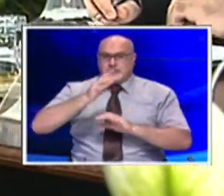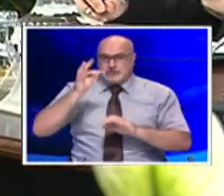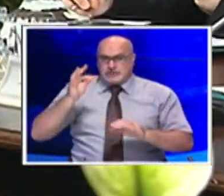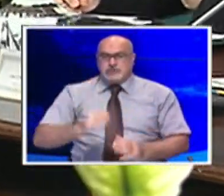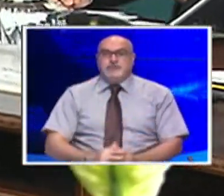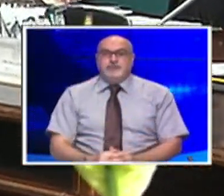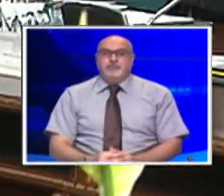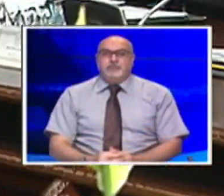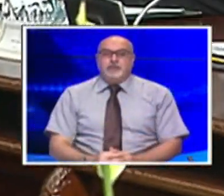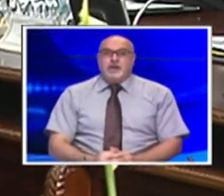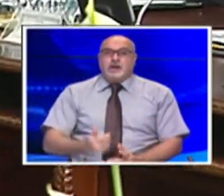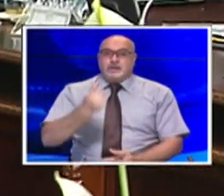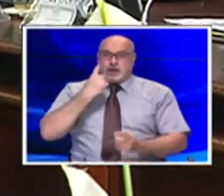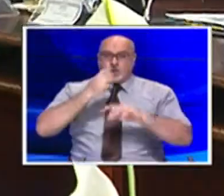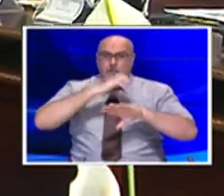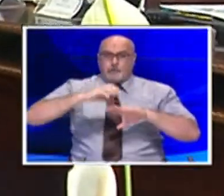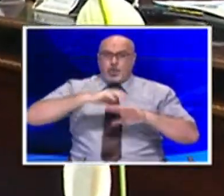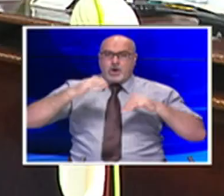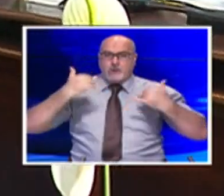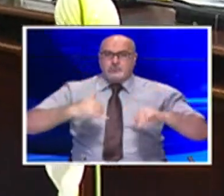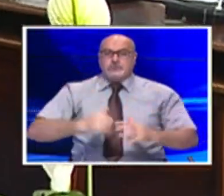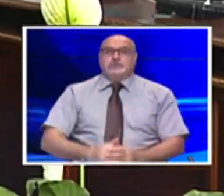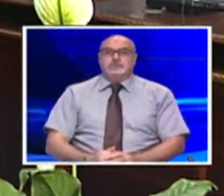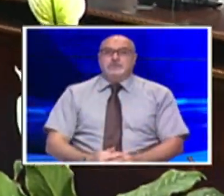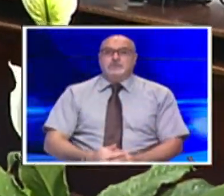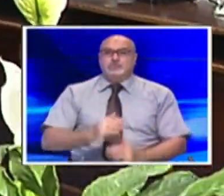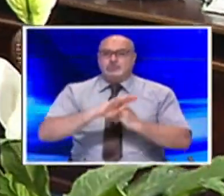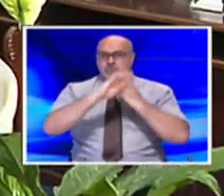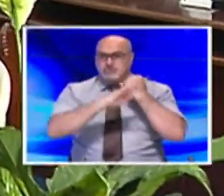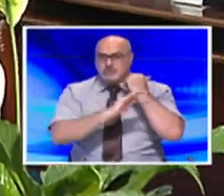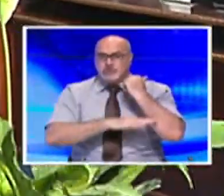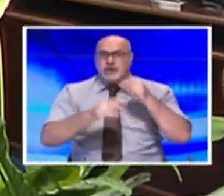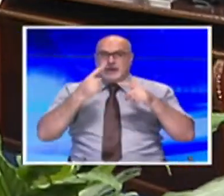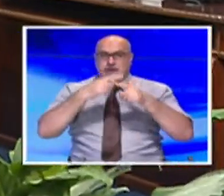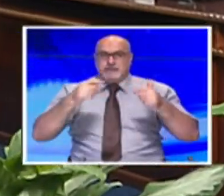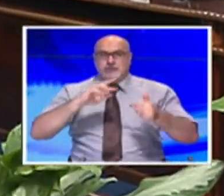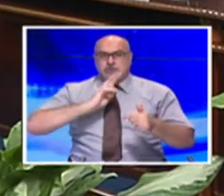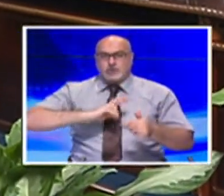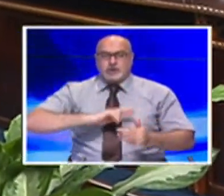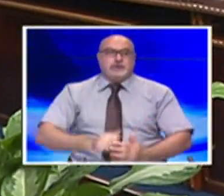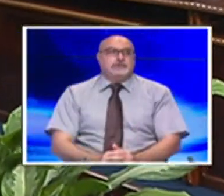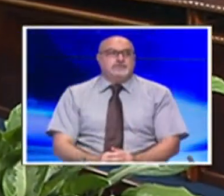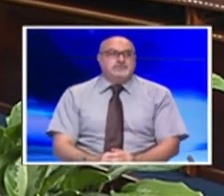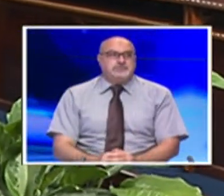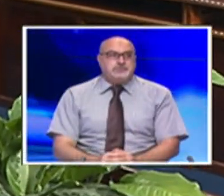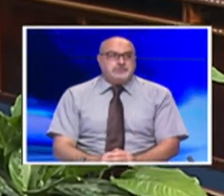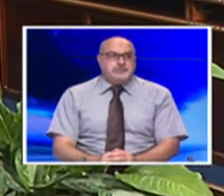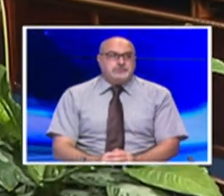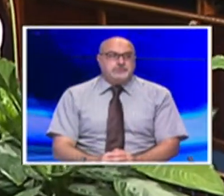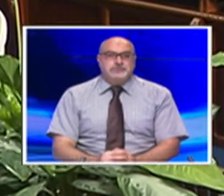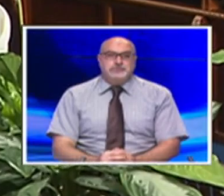السلكية واللاسلكية، محافظي بنك الجزائر، ومسؤولين من مختلف الأجهزة